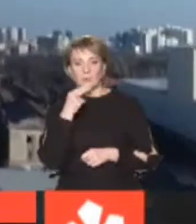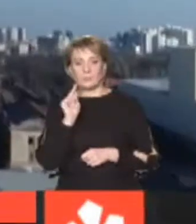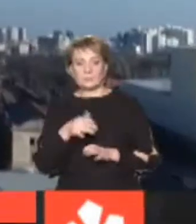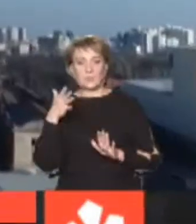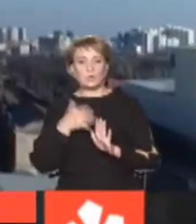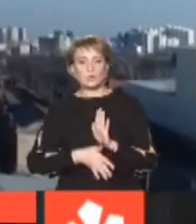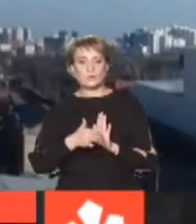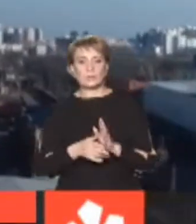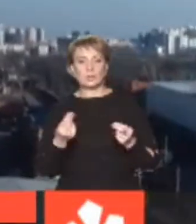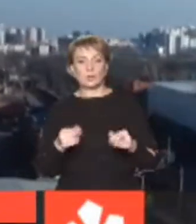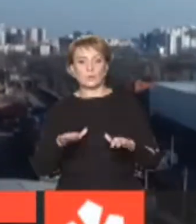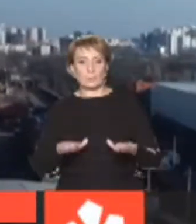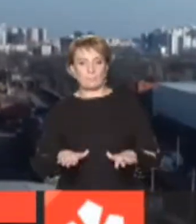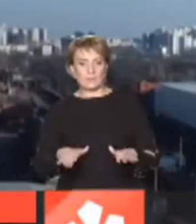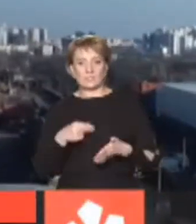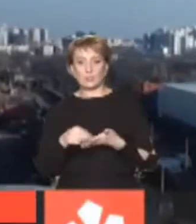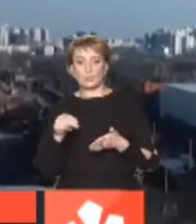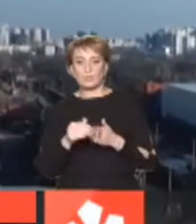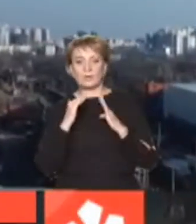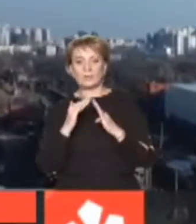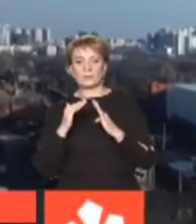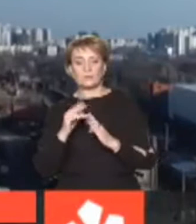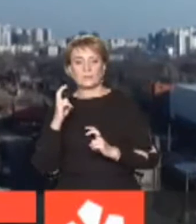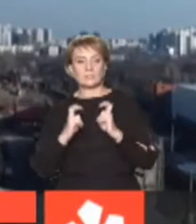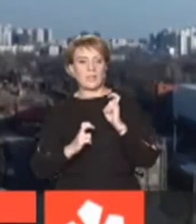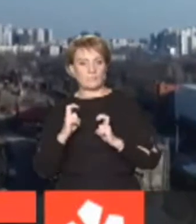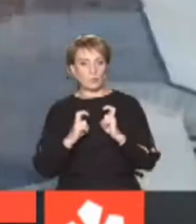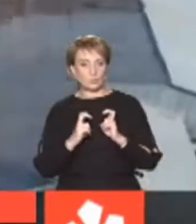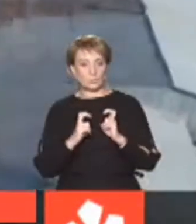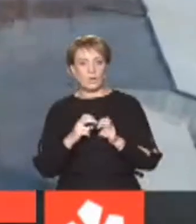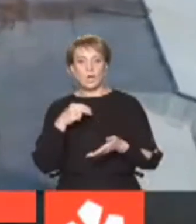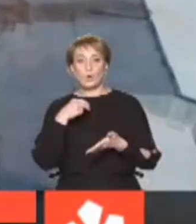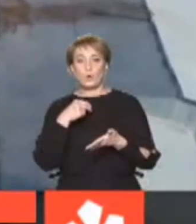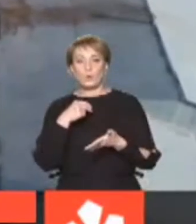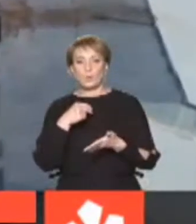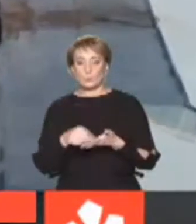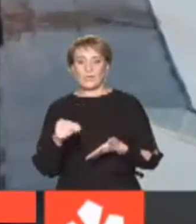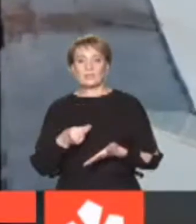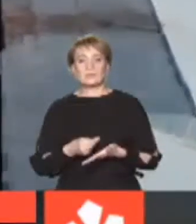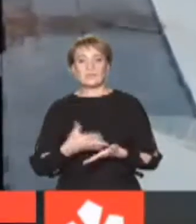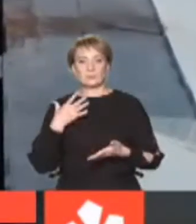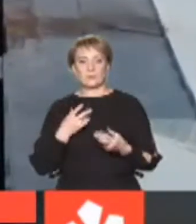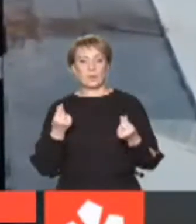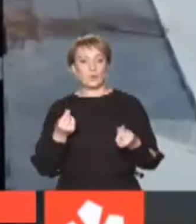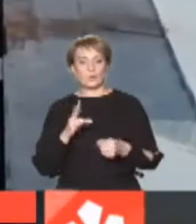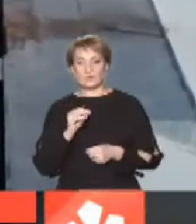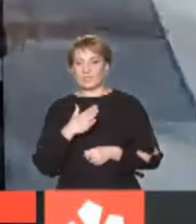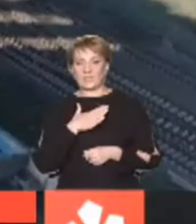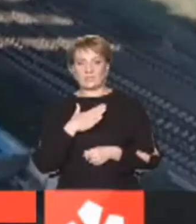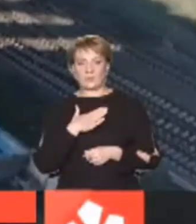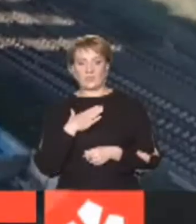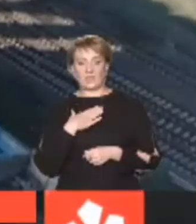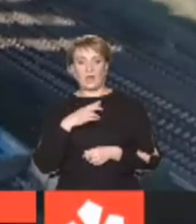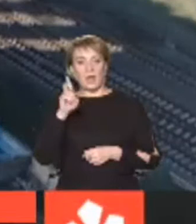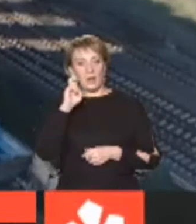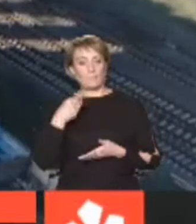розтраті грошей міста під час купівлі будівлі заводу «Краян». Мовляв, купили занадто дорого, бо гроші ж не свої, бюджетні.